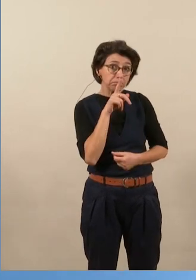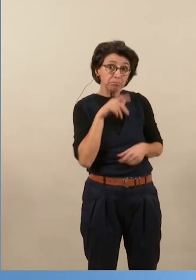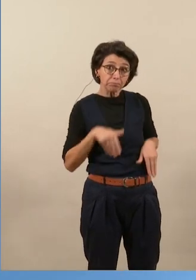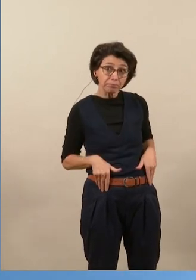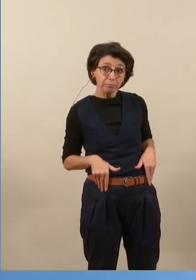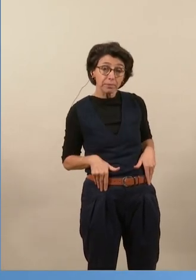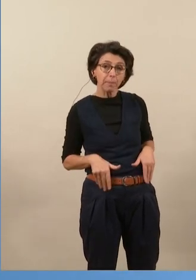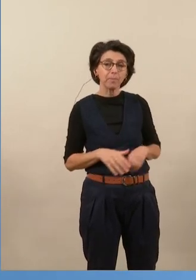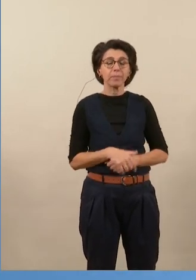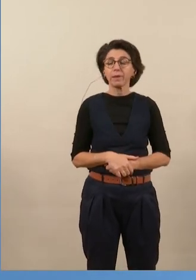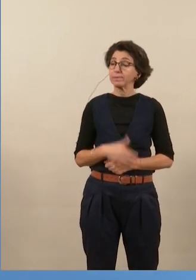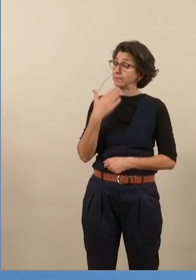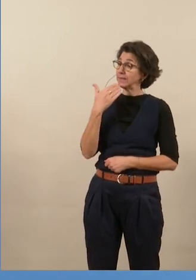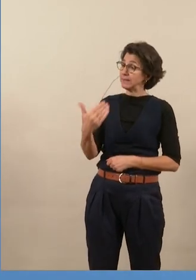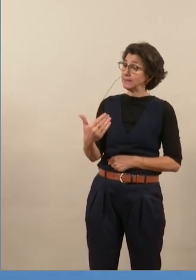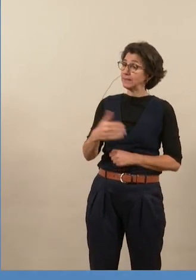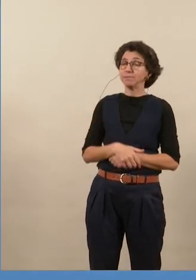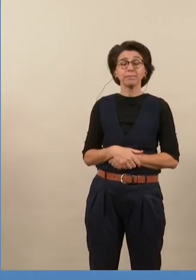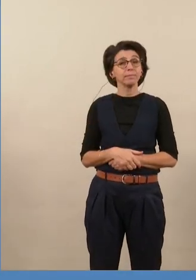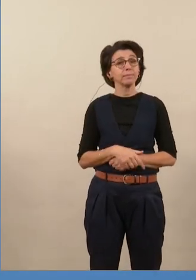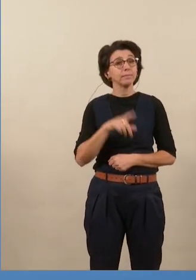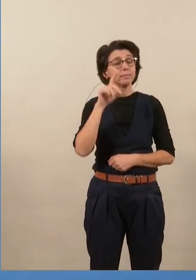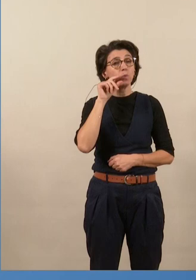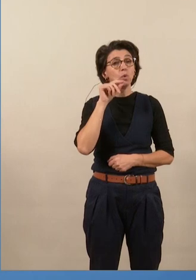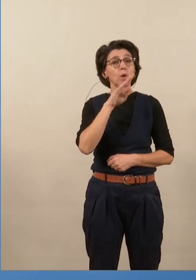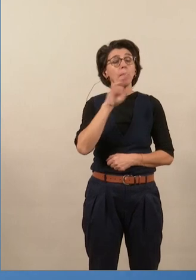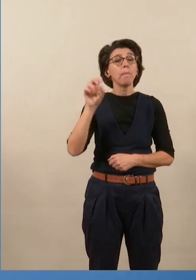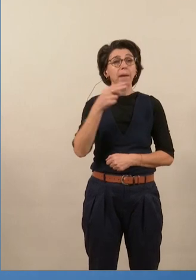préfet merci nous enchaînons avec Monsieur benrejeb